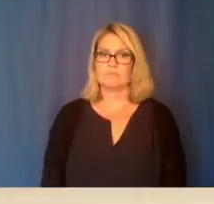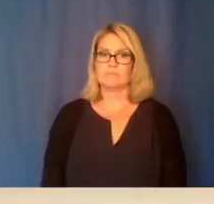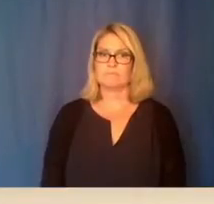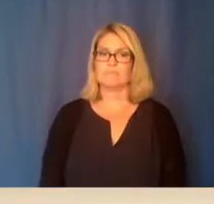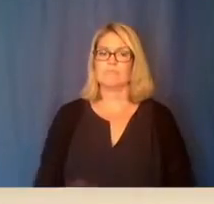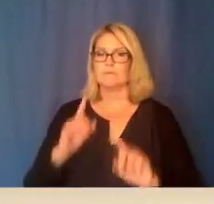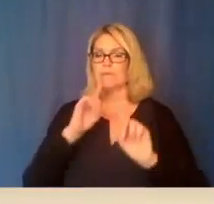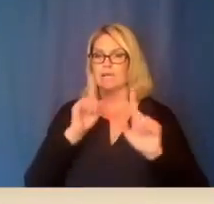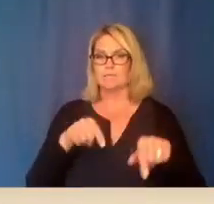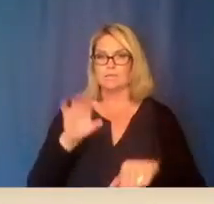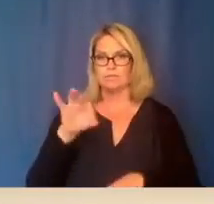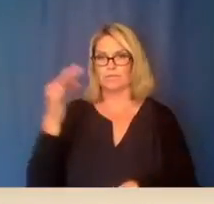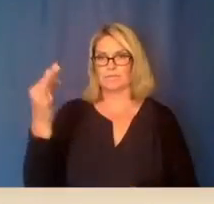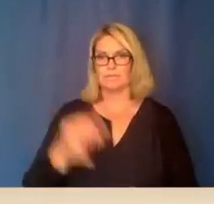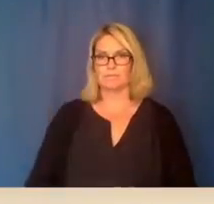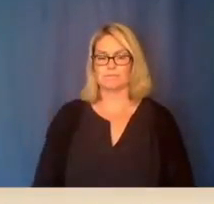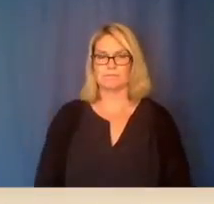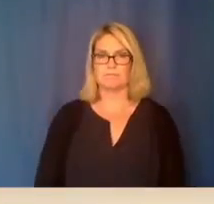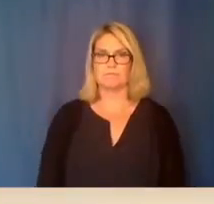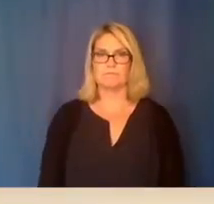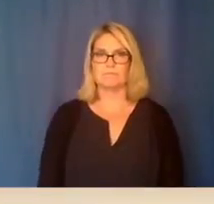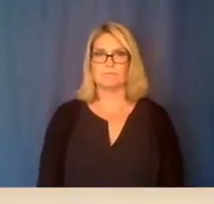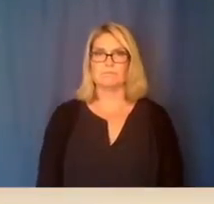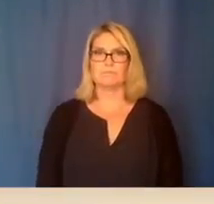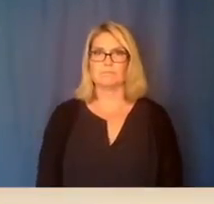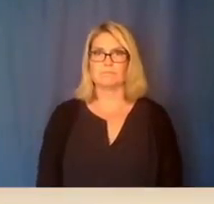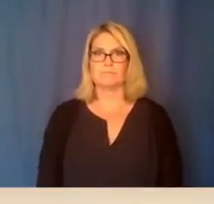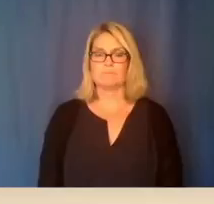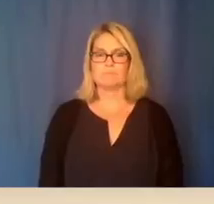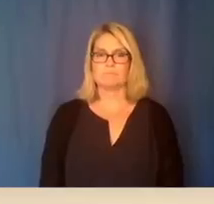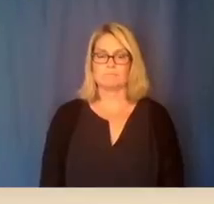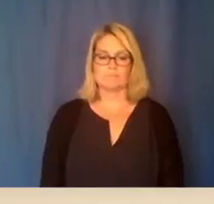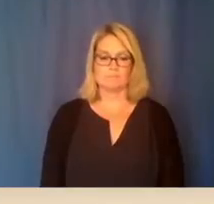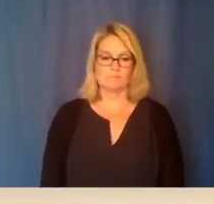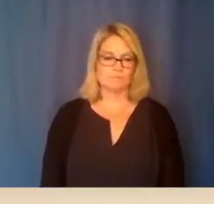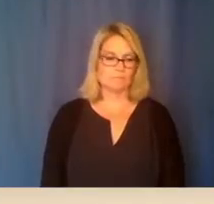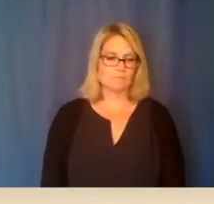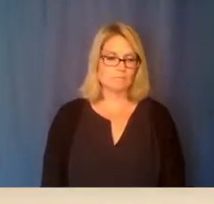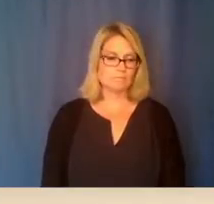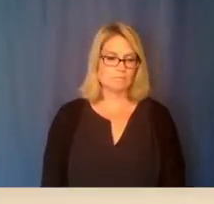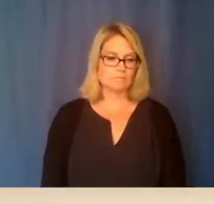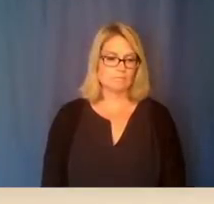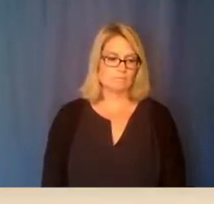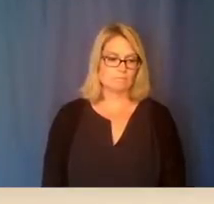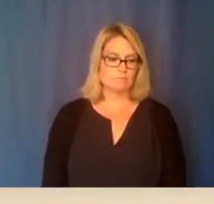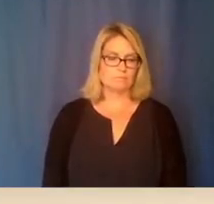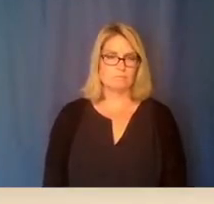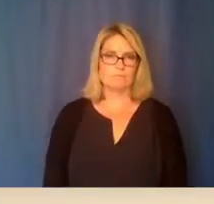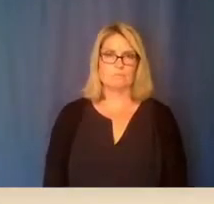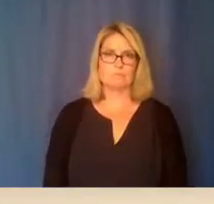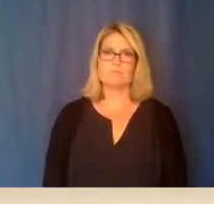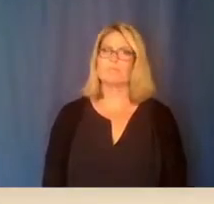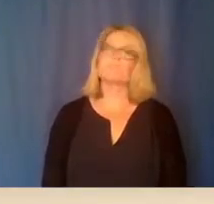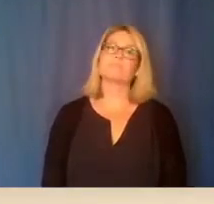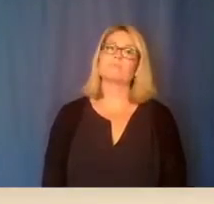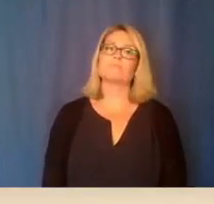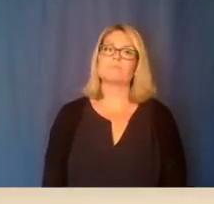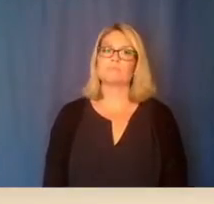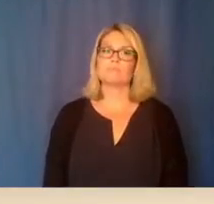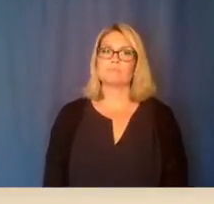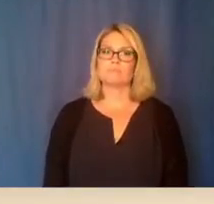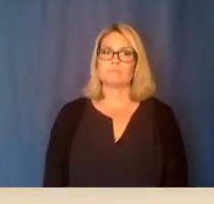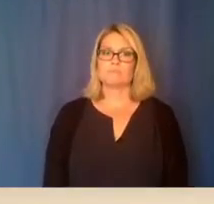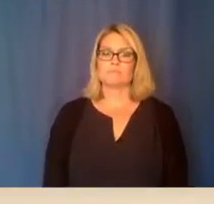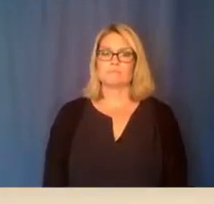d'aller, comme vous avez mentionné, obligatoire jusqu'à recommandé, à ce moment, c'est à cause de